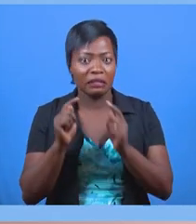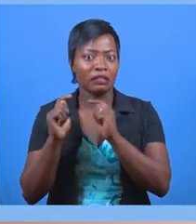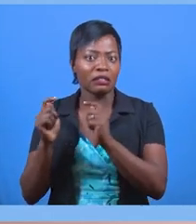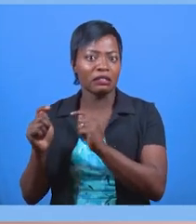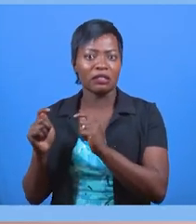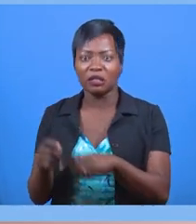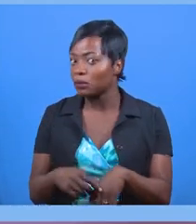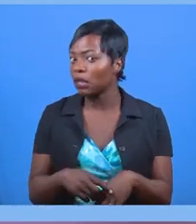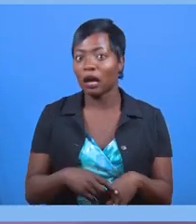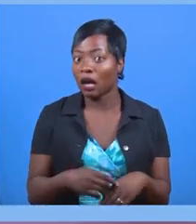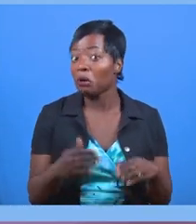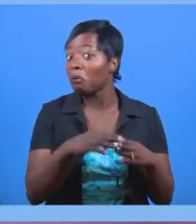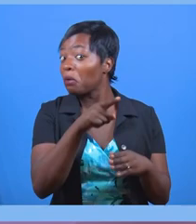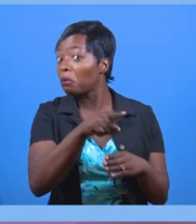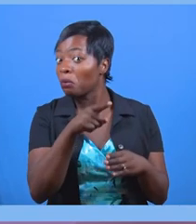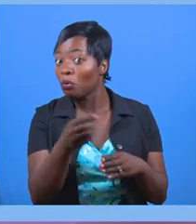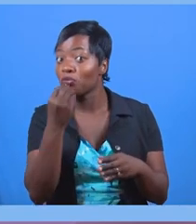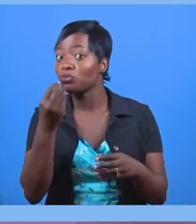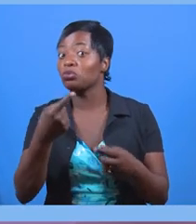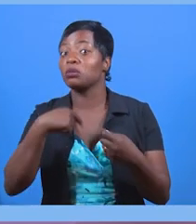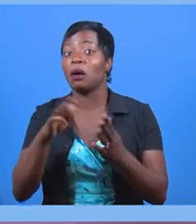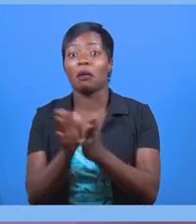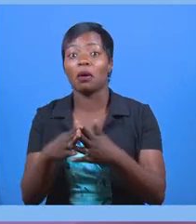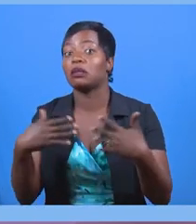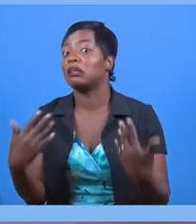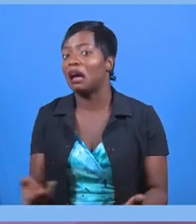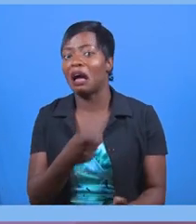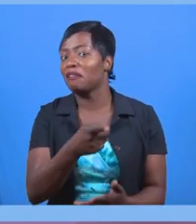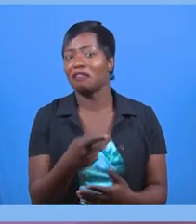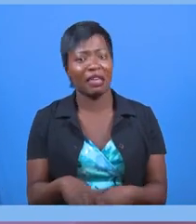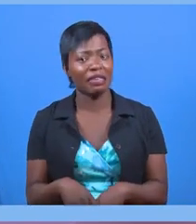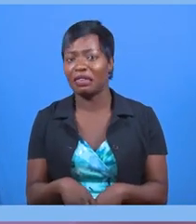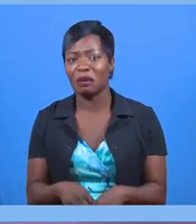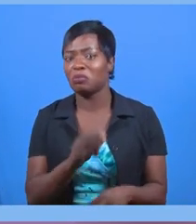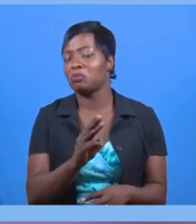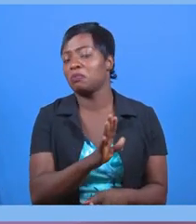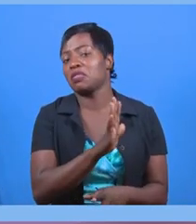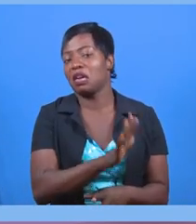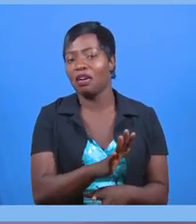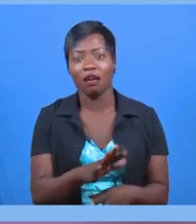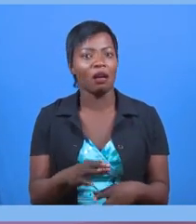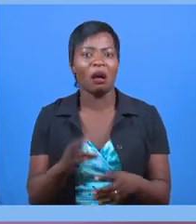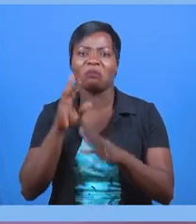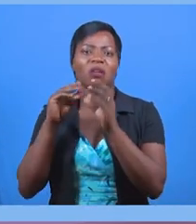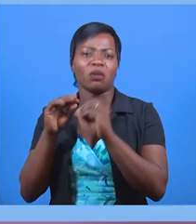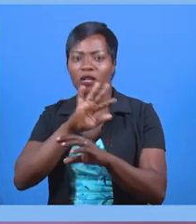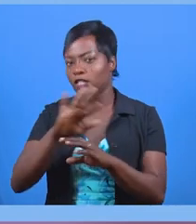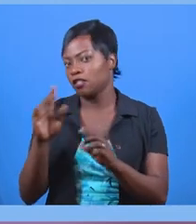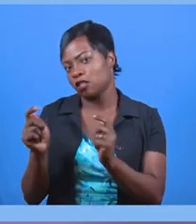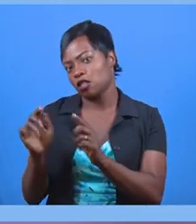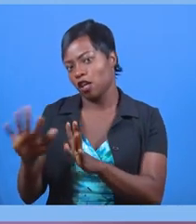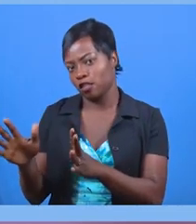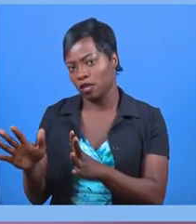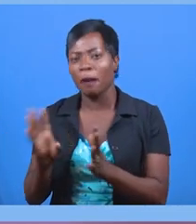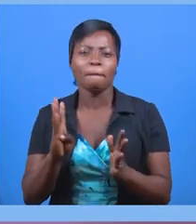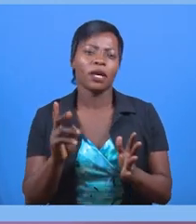mufunge ndakazononyimwa chikafu taimbodyai unongoswera nayo handizi ndozvavanenge vakutaura. Asi wadzimwe nguva dzachimunhu munhu